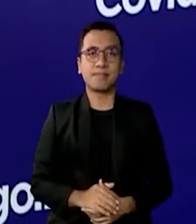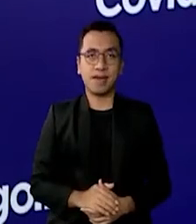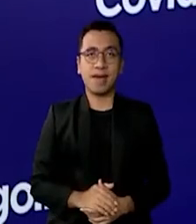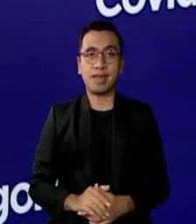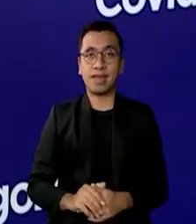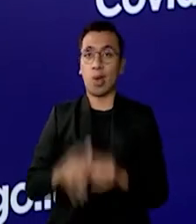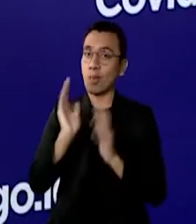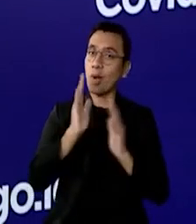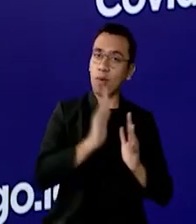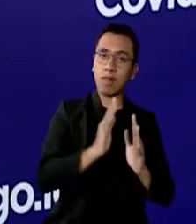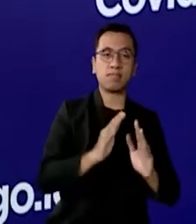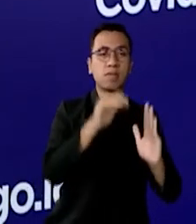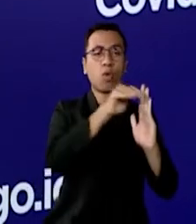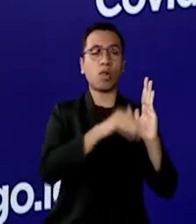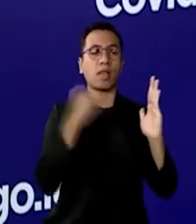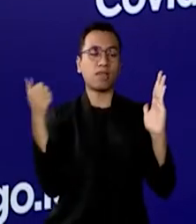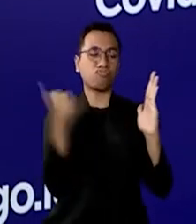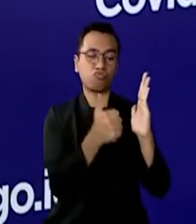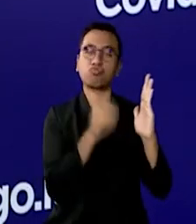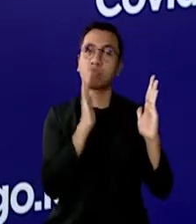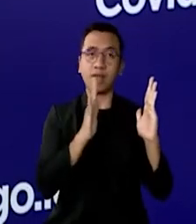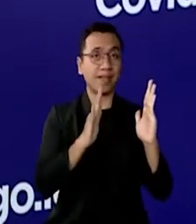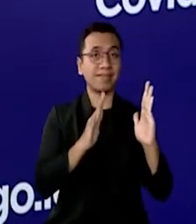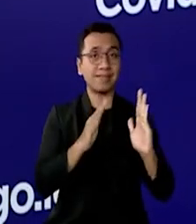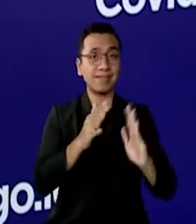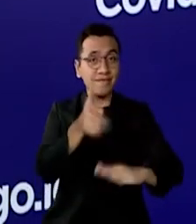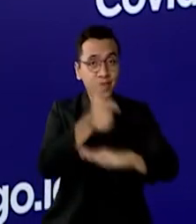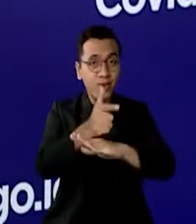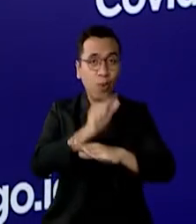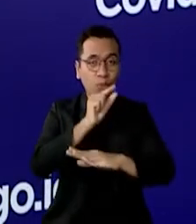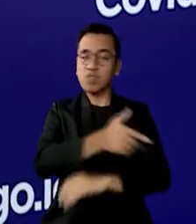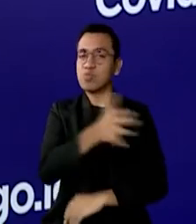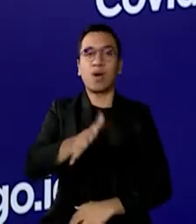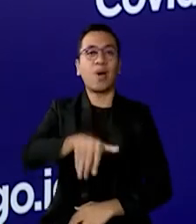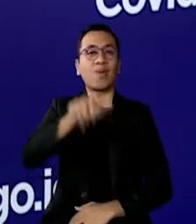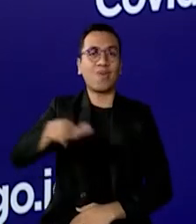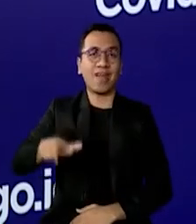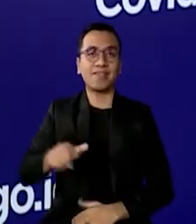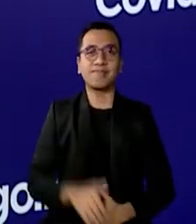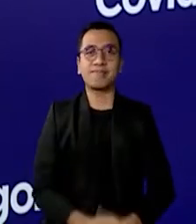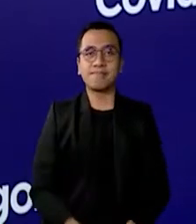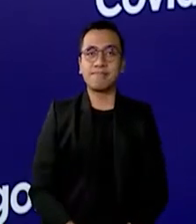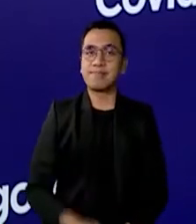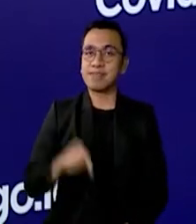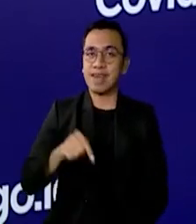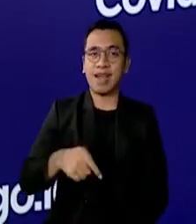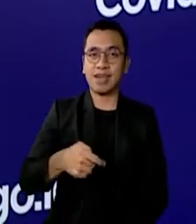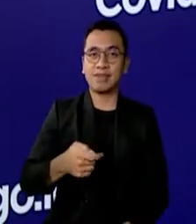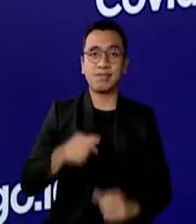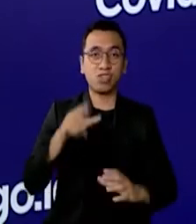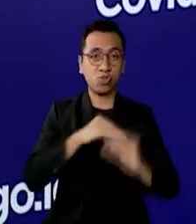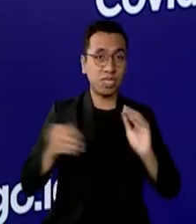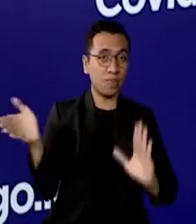protokol kesehatan dan ditujukan untuk semua kalangan Tapi sebelum kita memulai diskusi seperti biasa kita akan menggunakan hand sanitizer